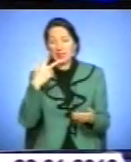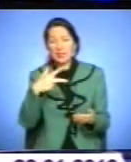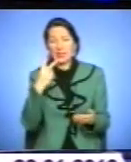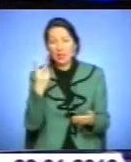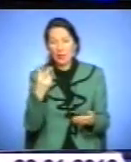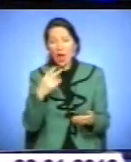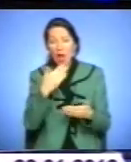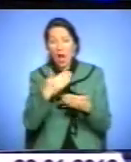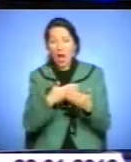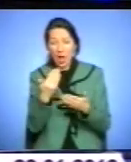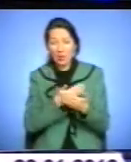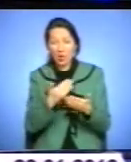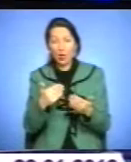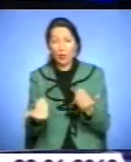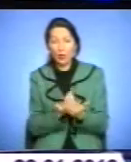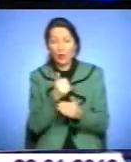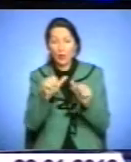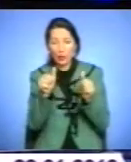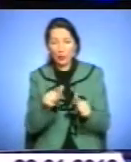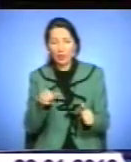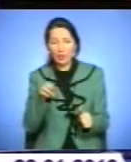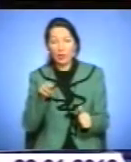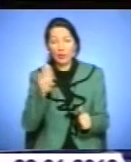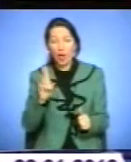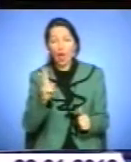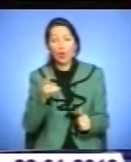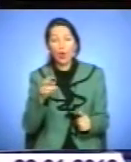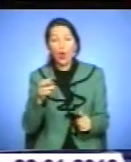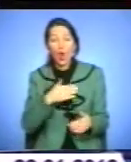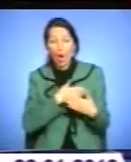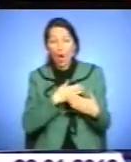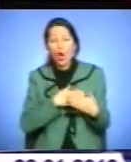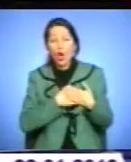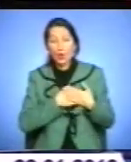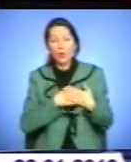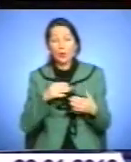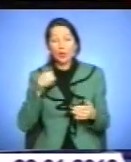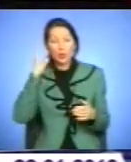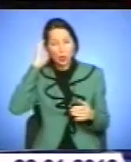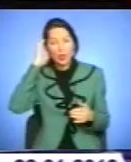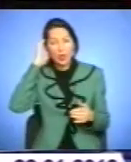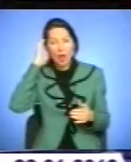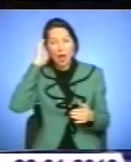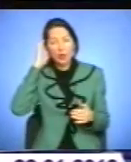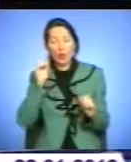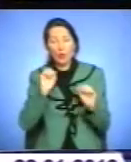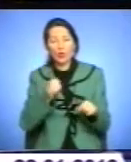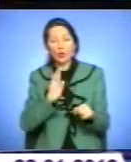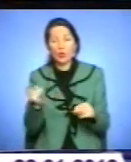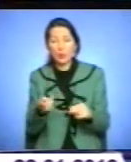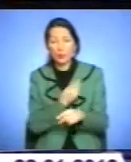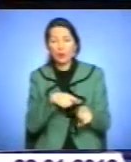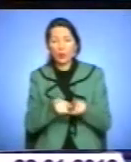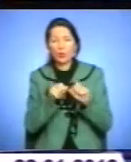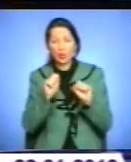Т2. Водночас той, хто любить слухати дротове радіомовлення, може бути позбавлений такої можливості. Про тенденції в